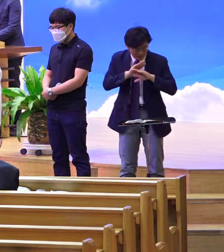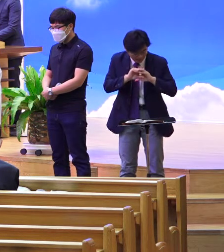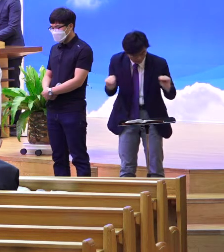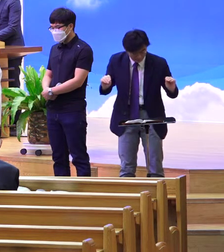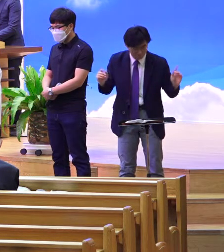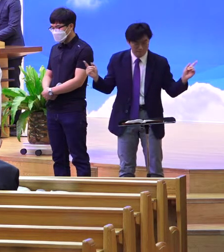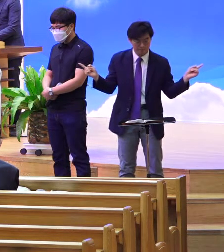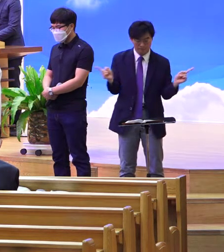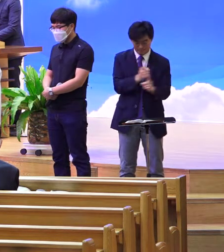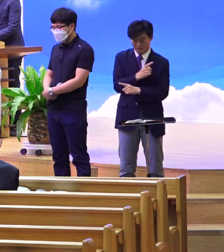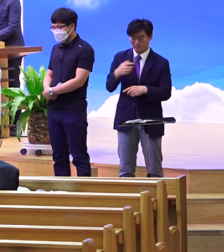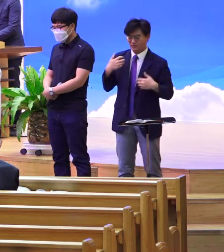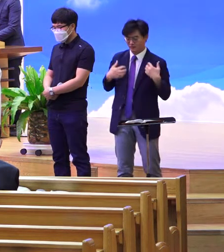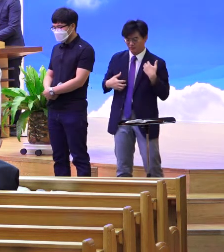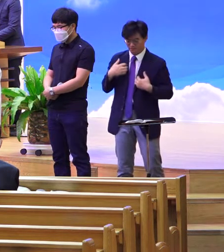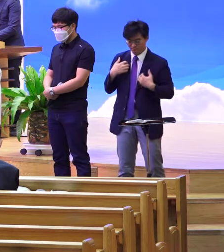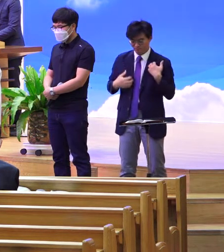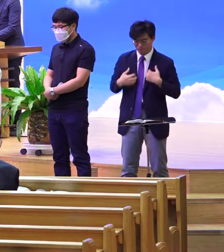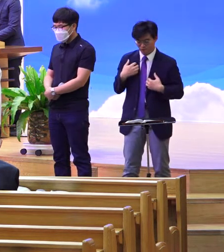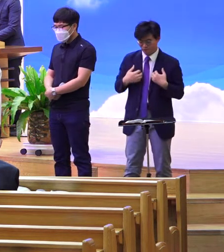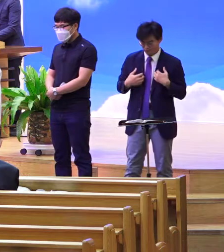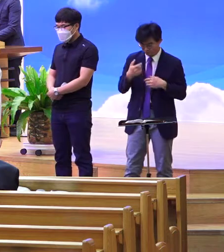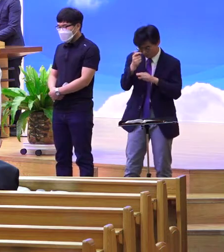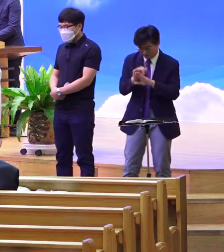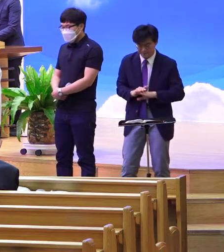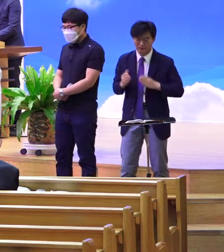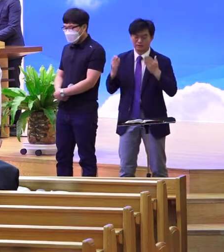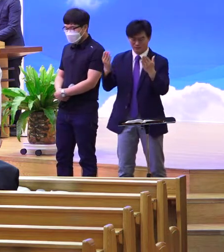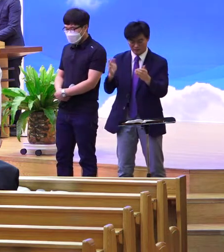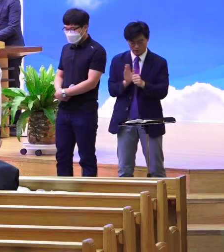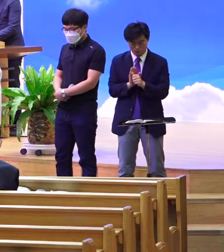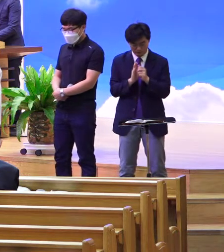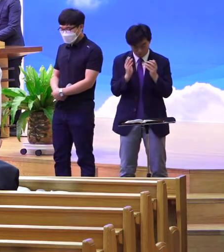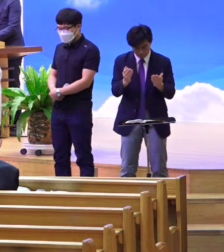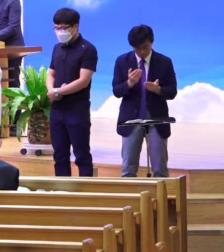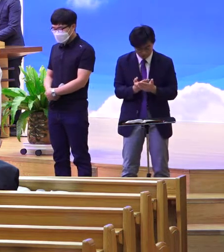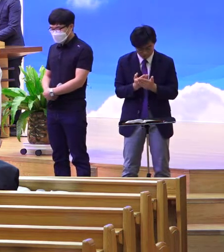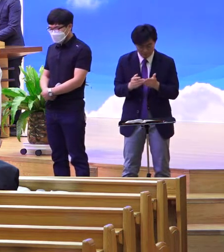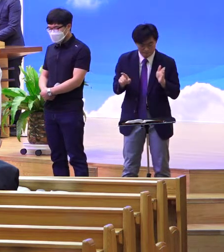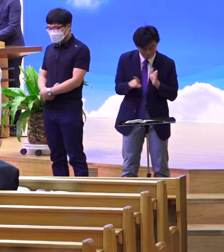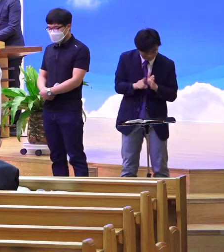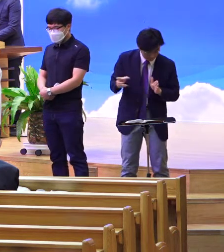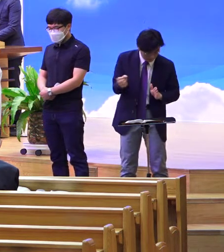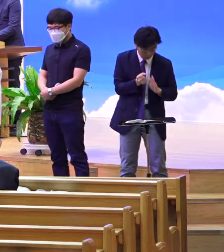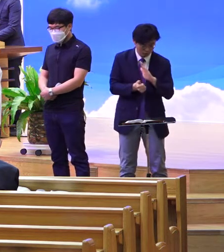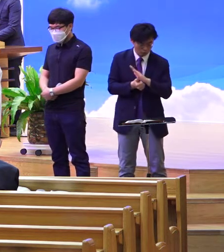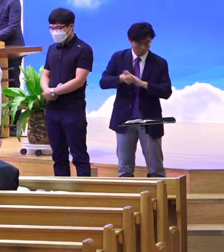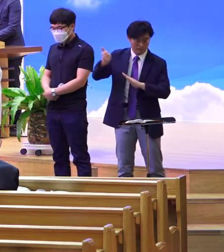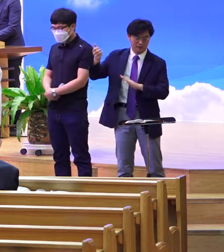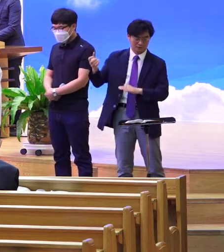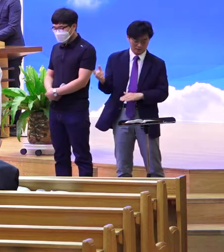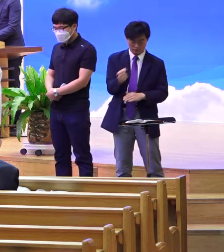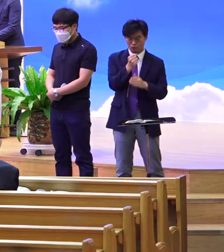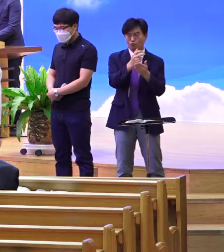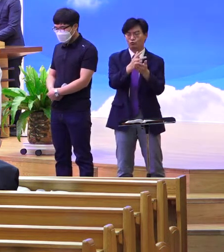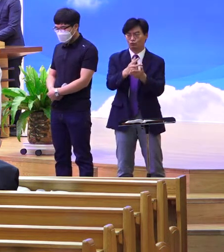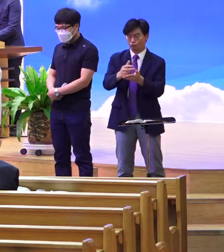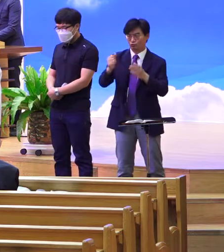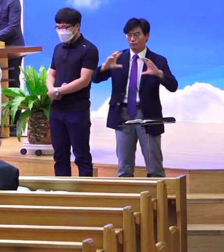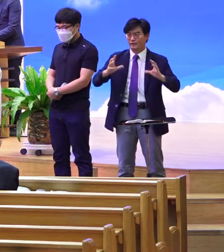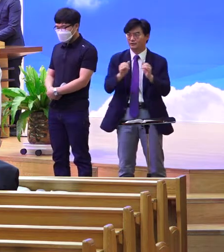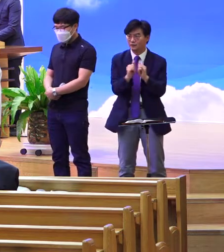기쁨으로 예배하게 하여 주시옵소서. 이 믿음과 소망을 품고 오늘도 주의 백성들이